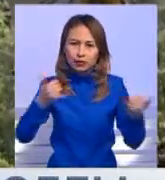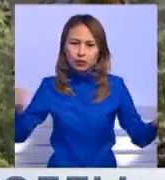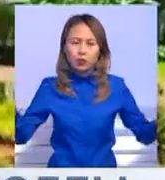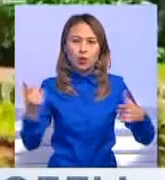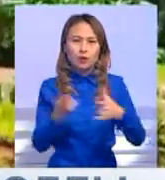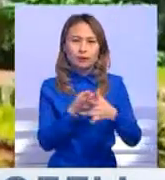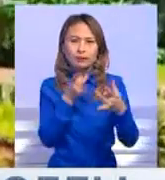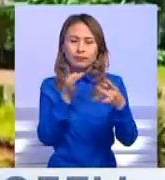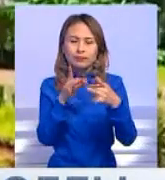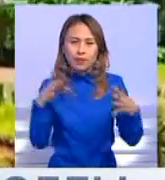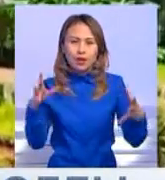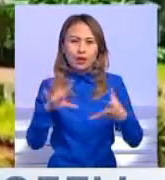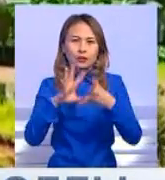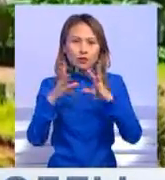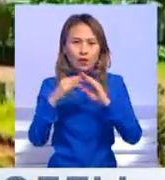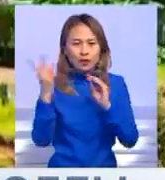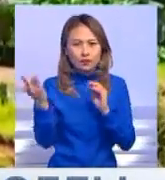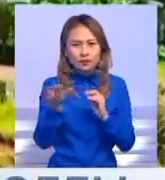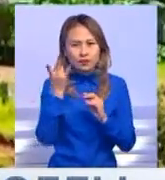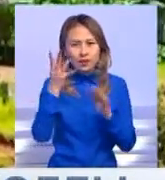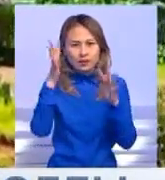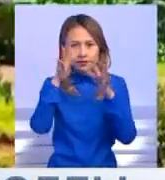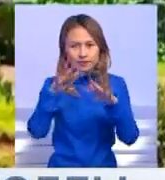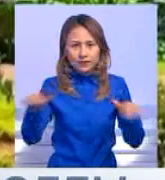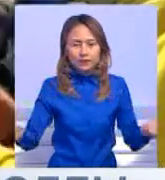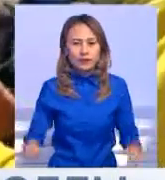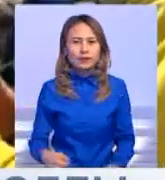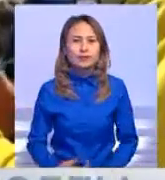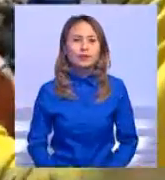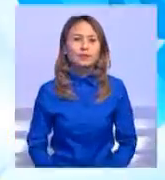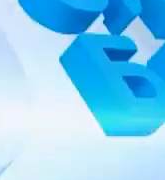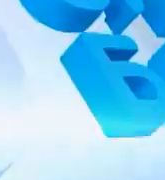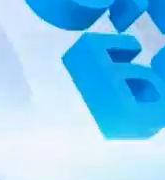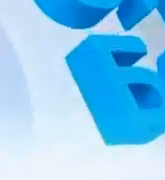желісінің үзілуінен әлі күнге дейін жарықсыз отыр.